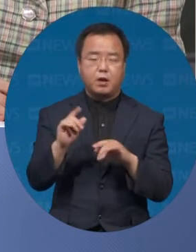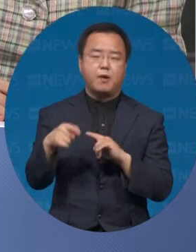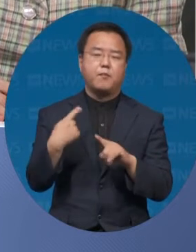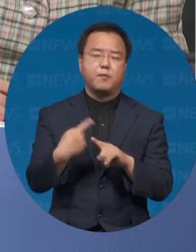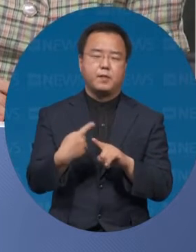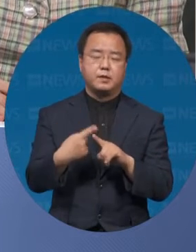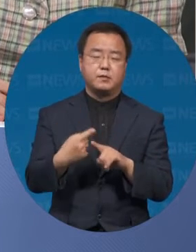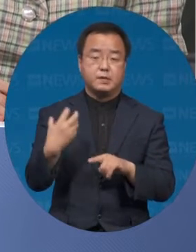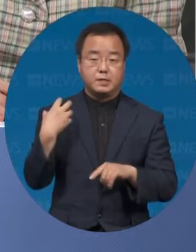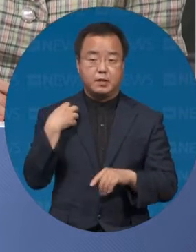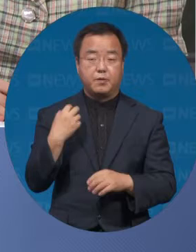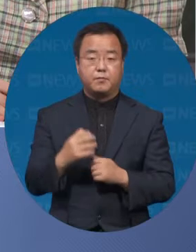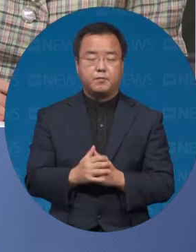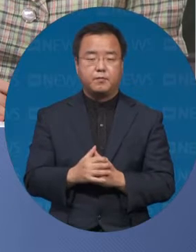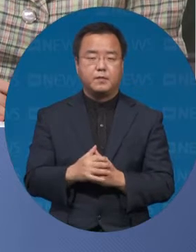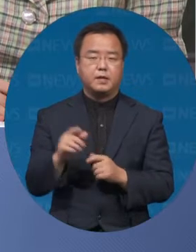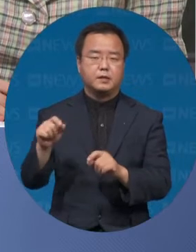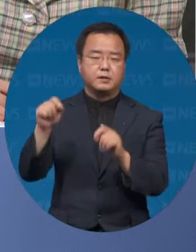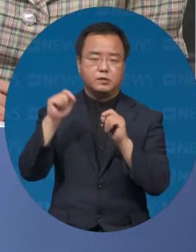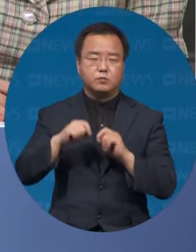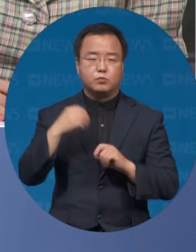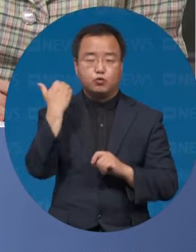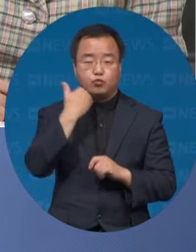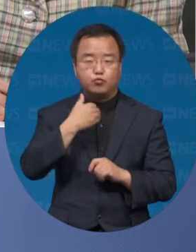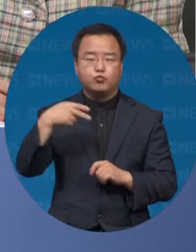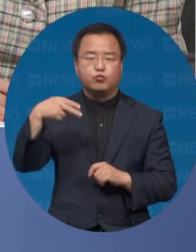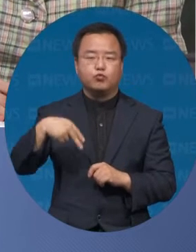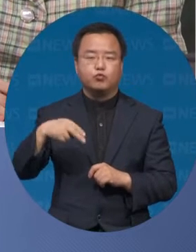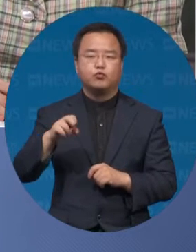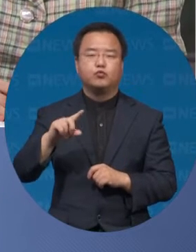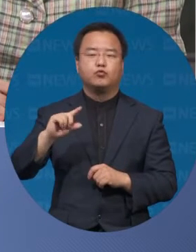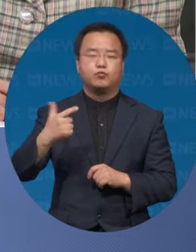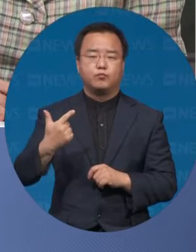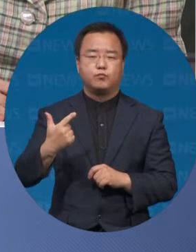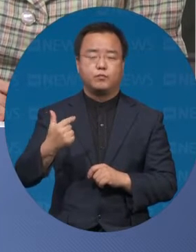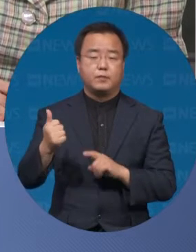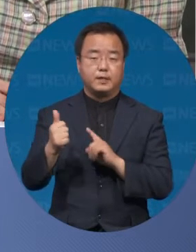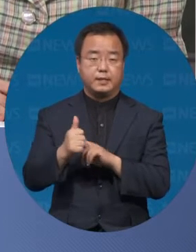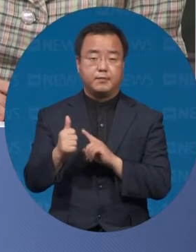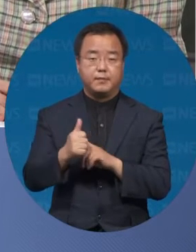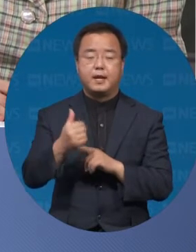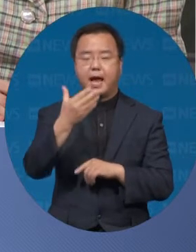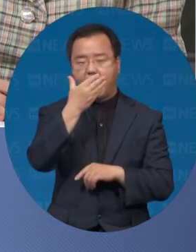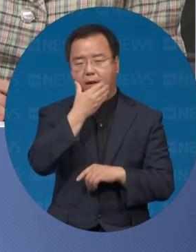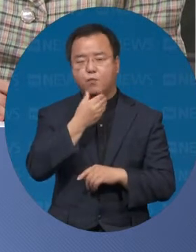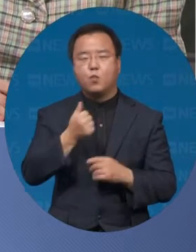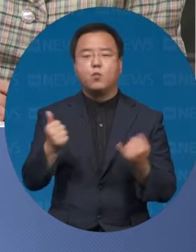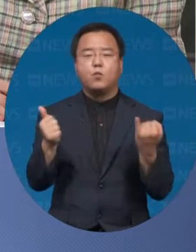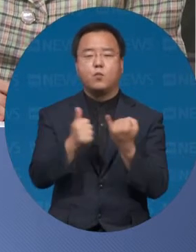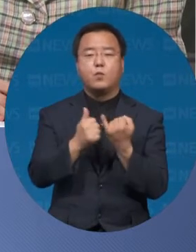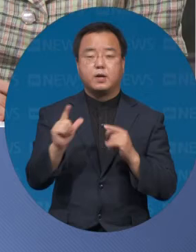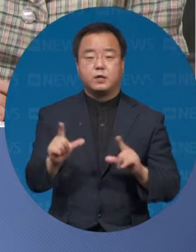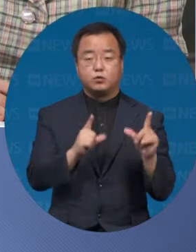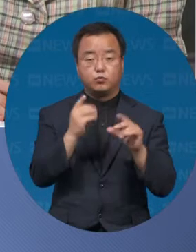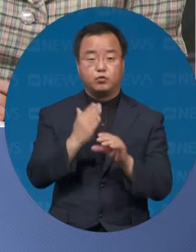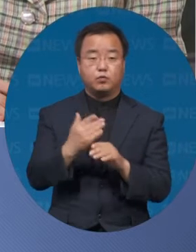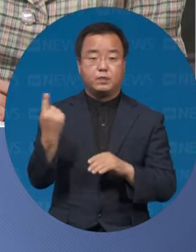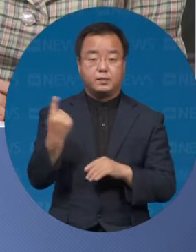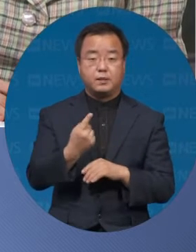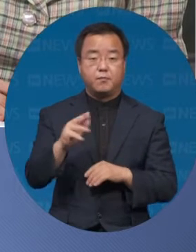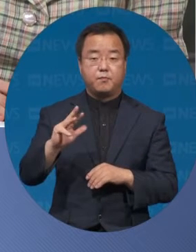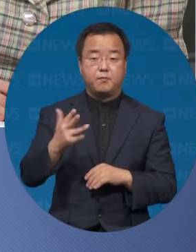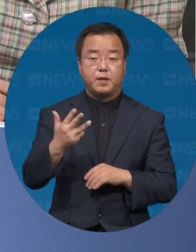되었죠. 이를 계승한 사람이 바로 슈만입니다. 슈만은 행복한 신혼생활을 하던 1840년에